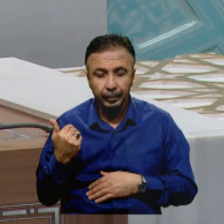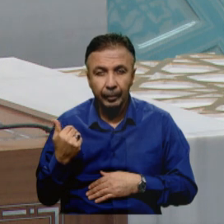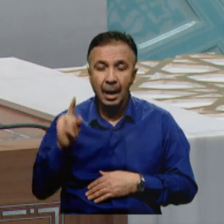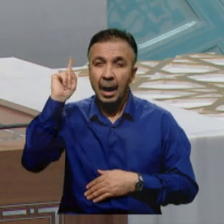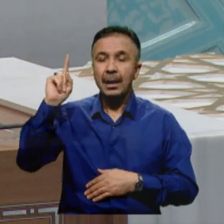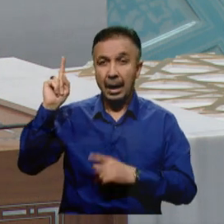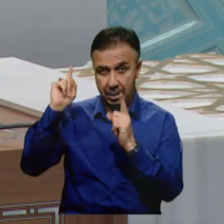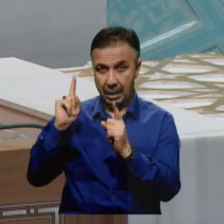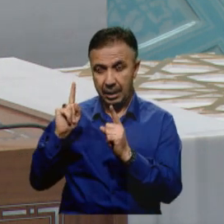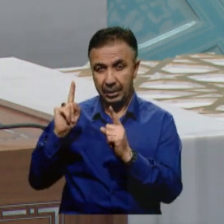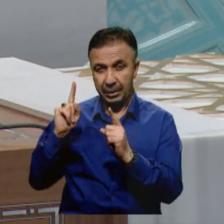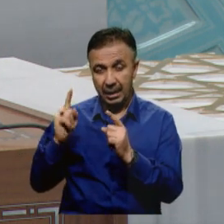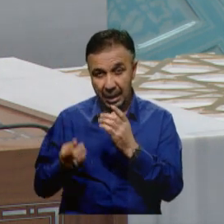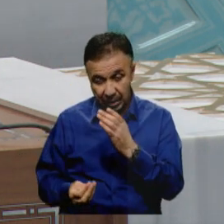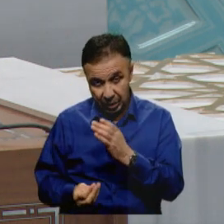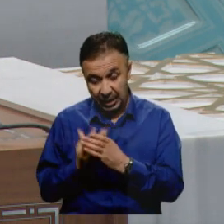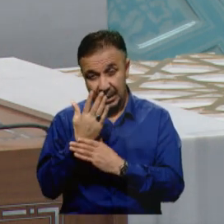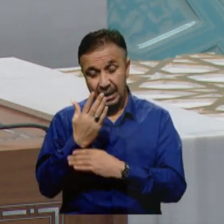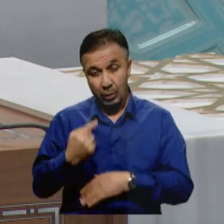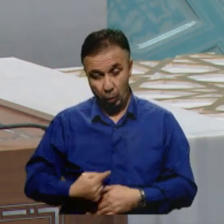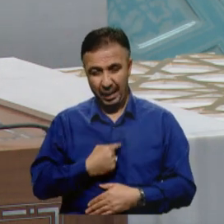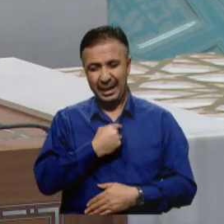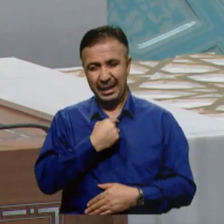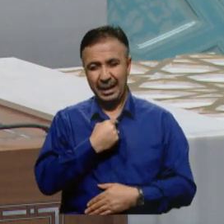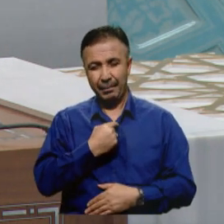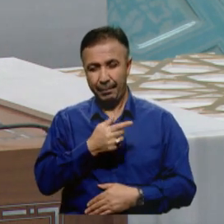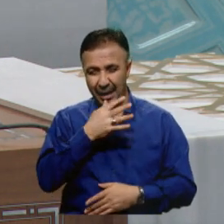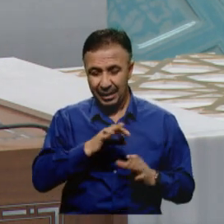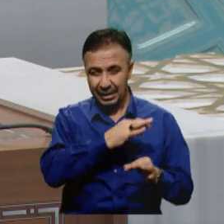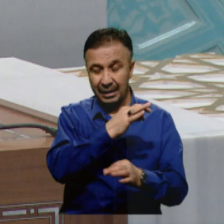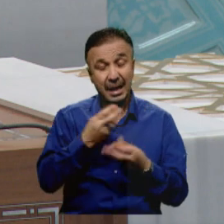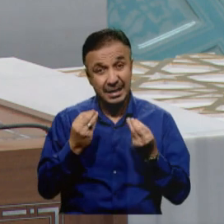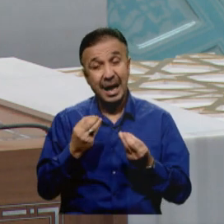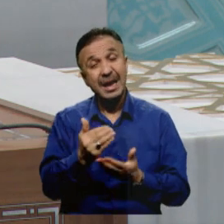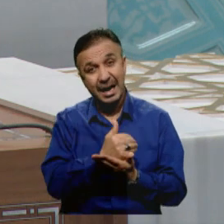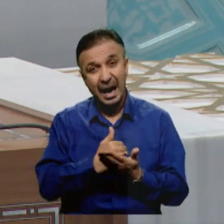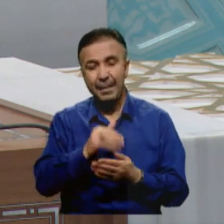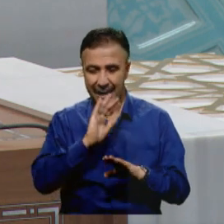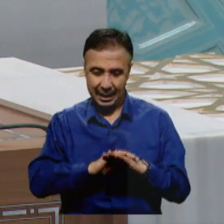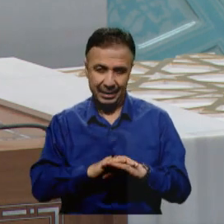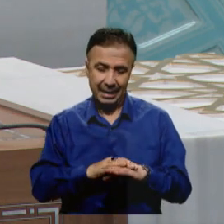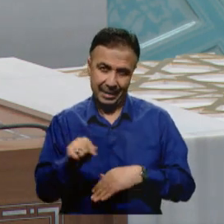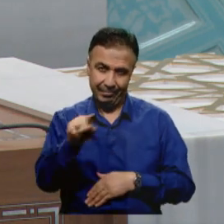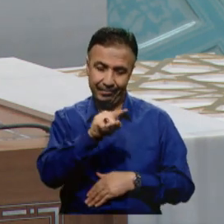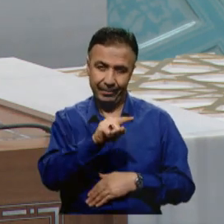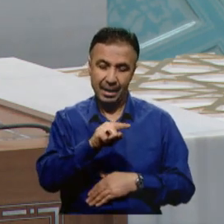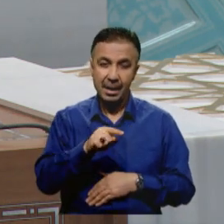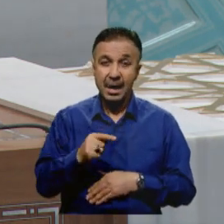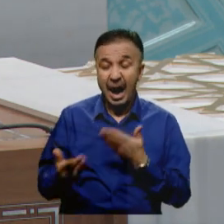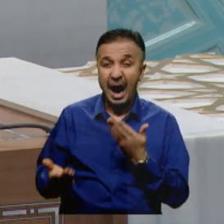Allah'ın huzuruna çıkacağını ümit edenler, bilenler salih amel işlesinler. Ebedi alem için yatırım